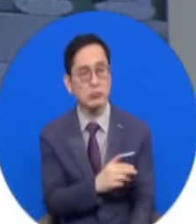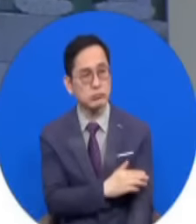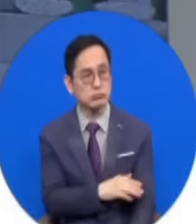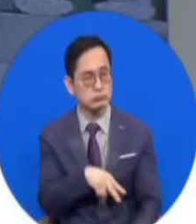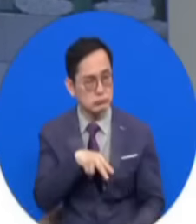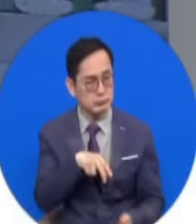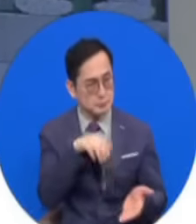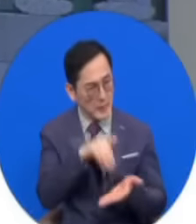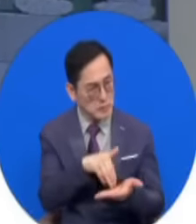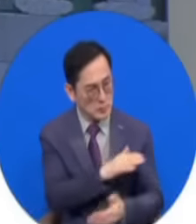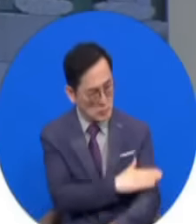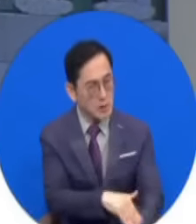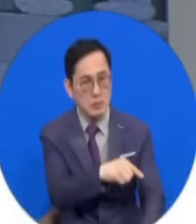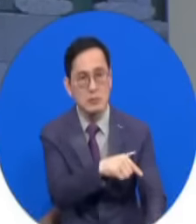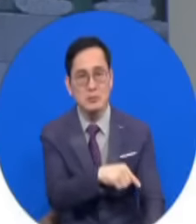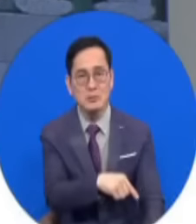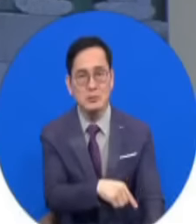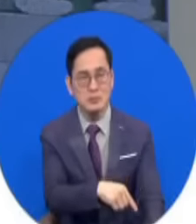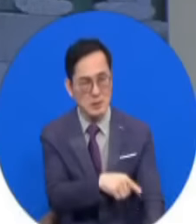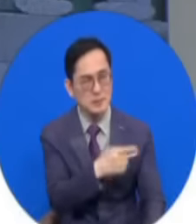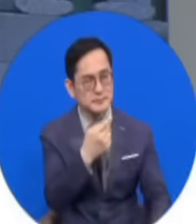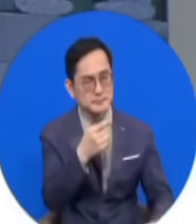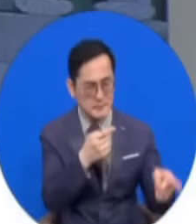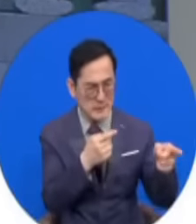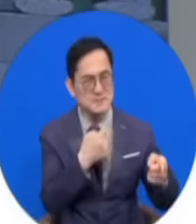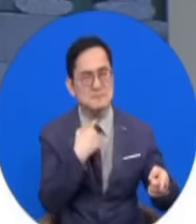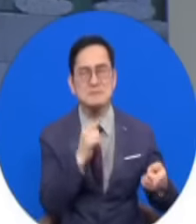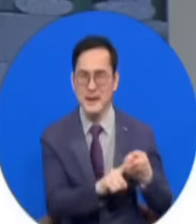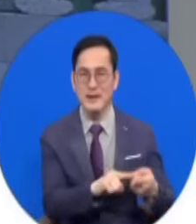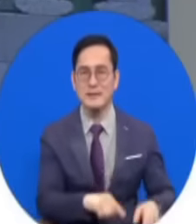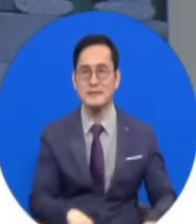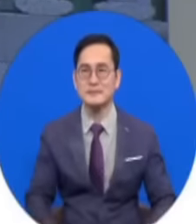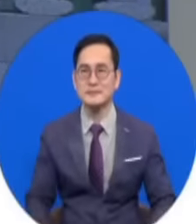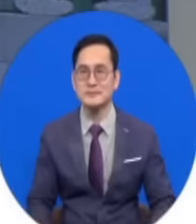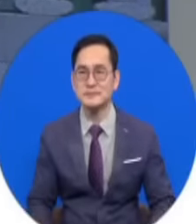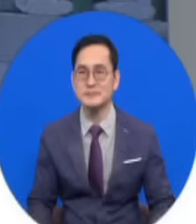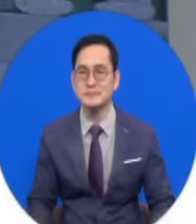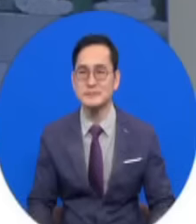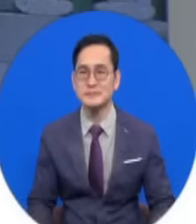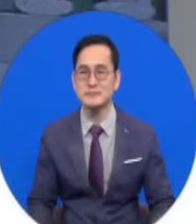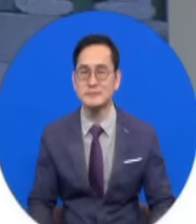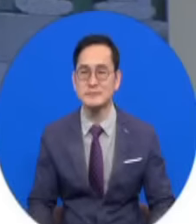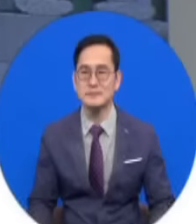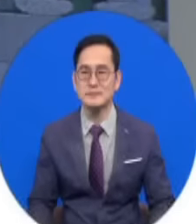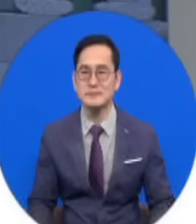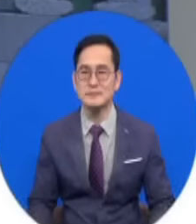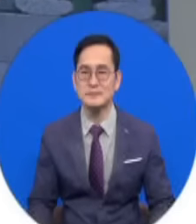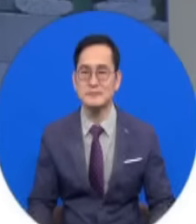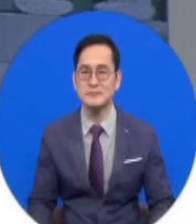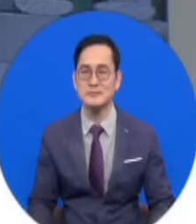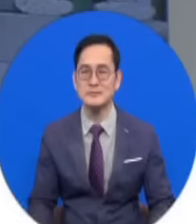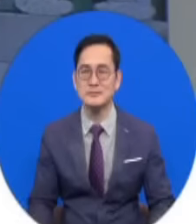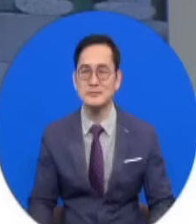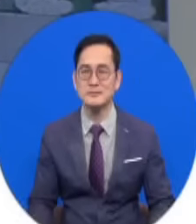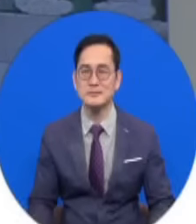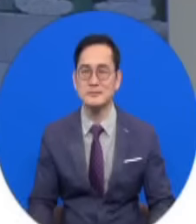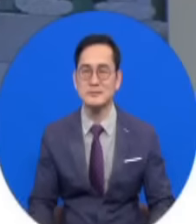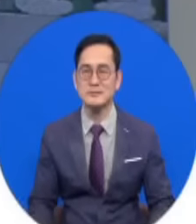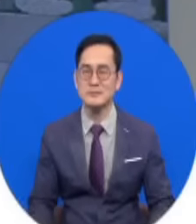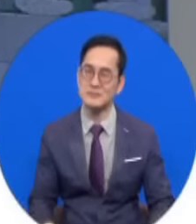본인의 생각을 사람들과 조율하지 않아서 힘들었다. 원투 플레이를 즐겼다. 그게 패착이었다라고도